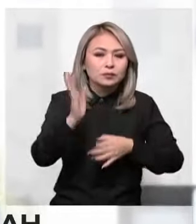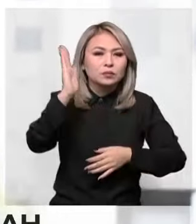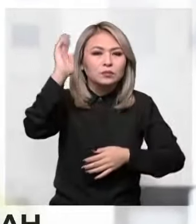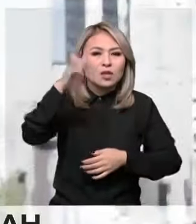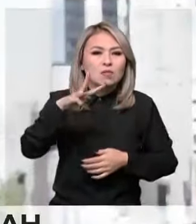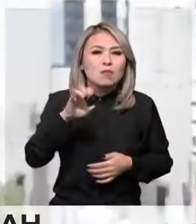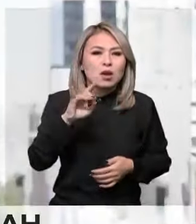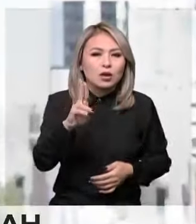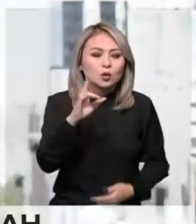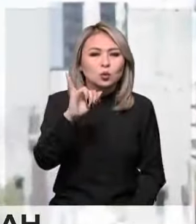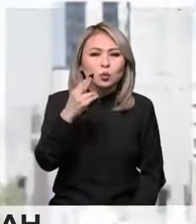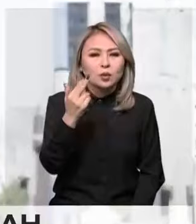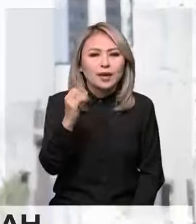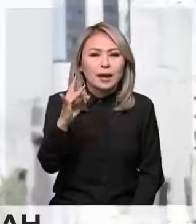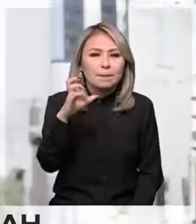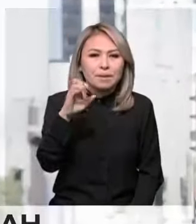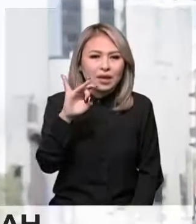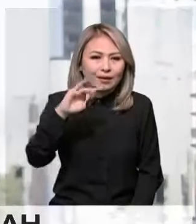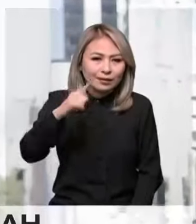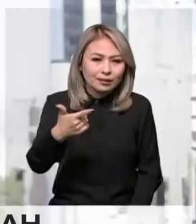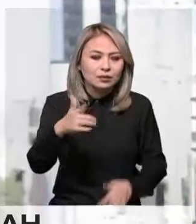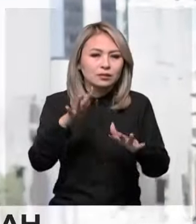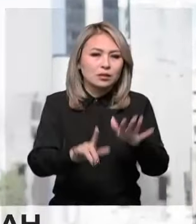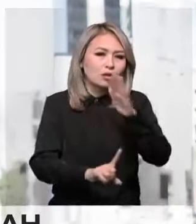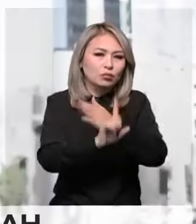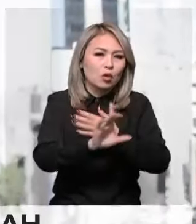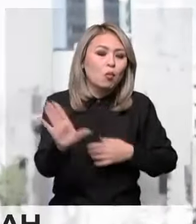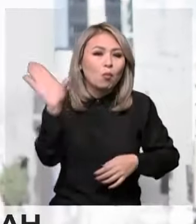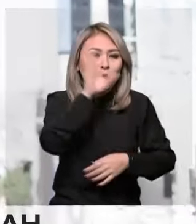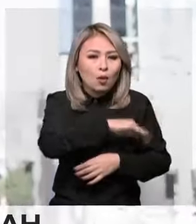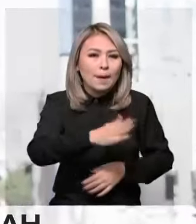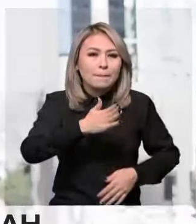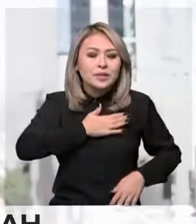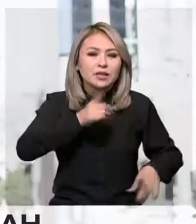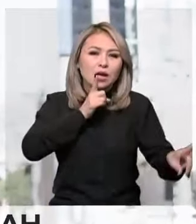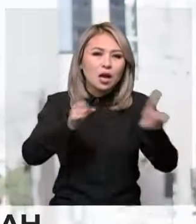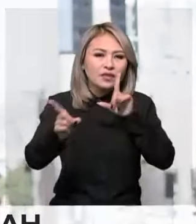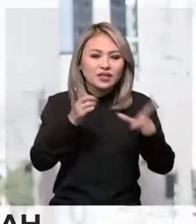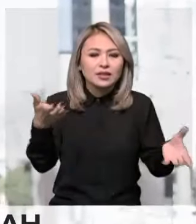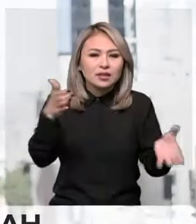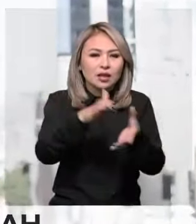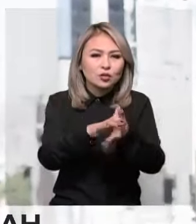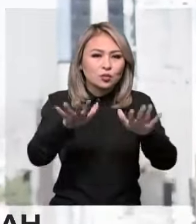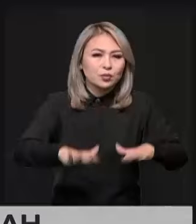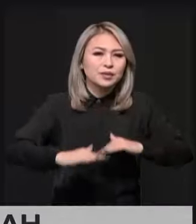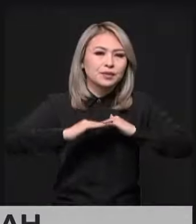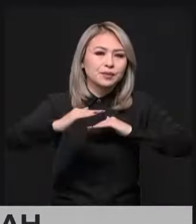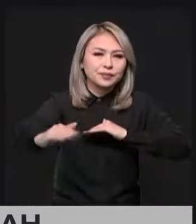Марк Цукербергтер, Джефф Безостар, Стив Джобстар шығып қалар. Біздің конференция таныстыру алаңына